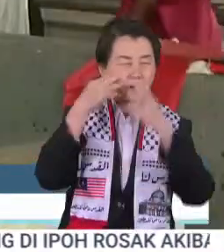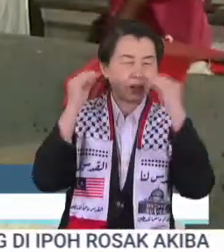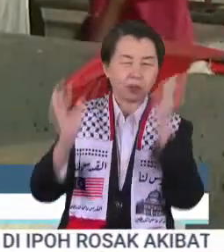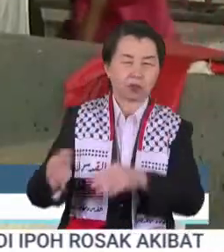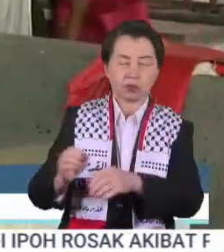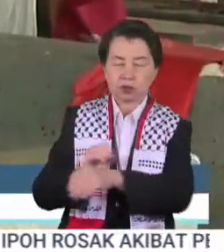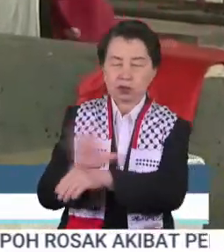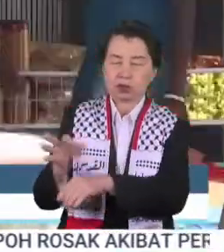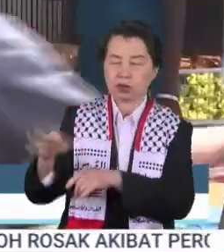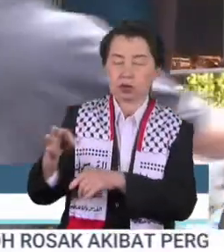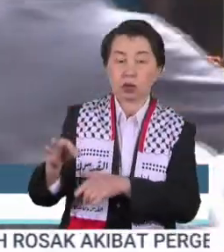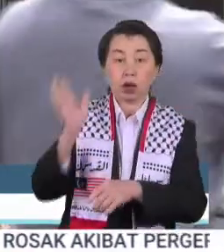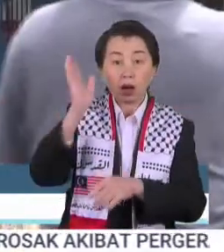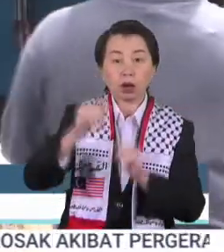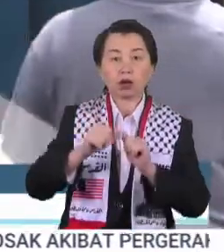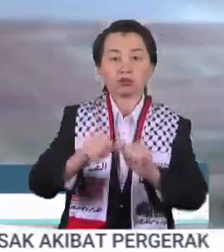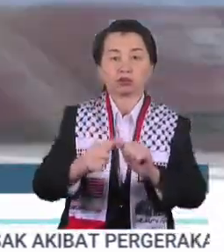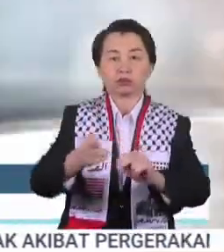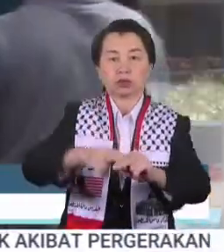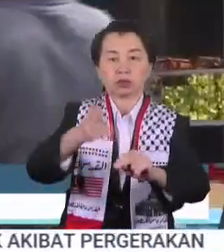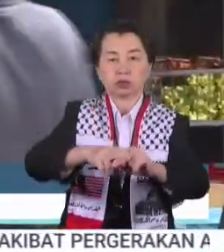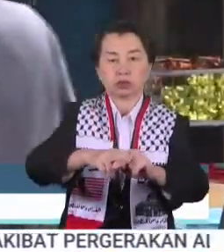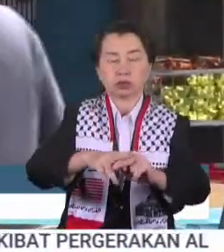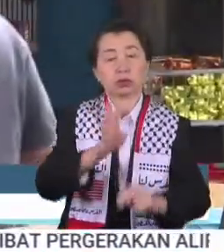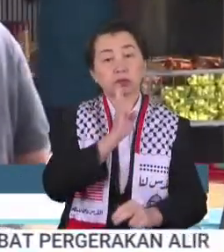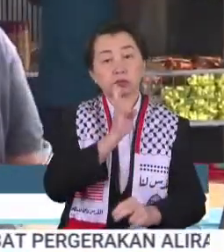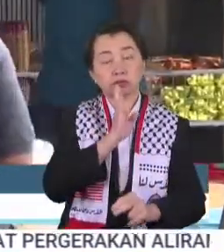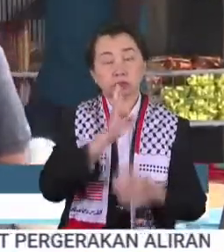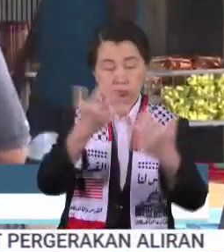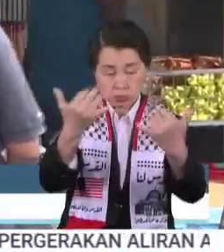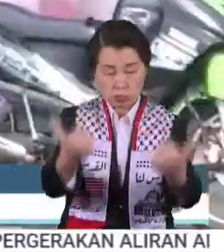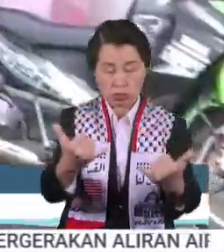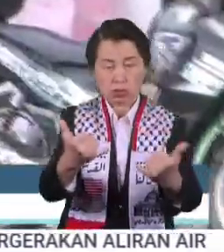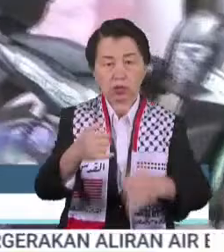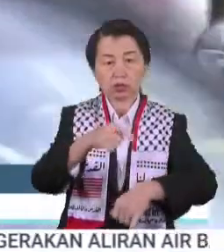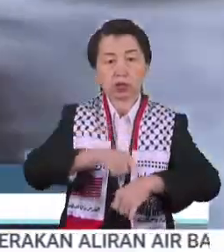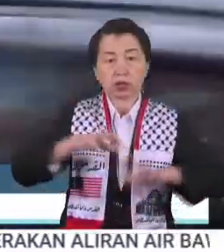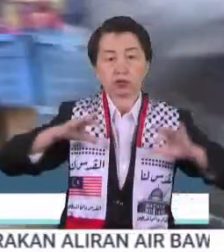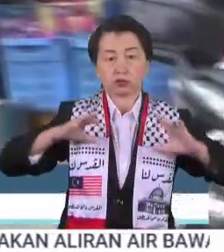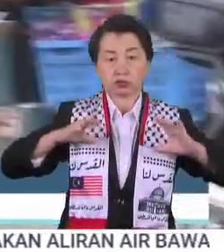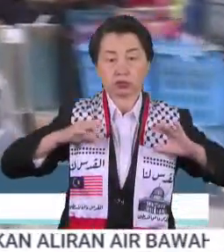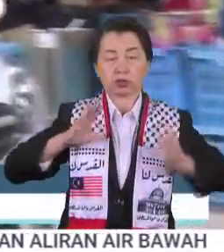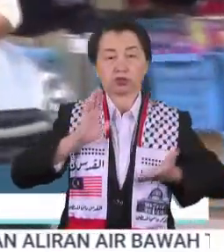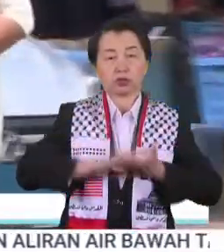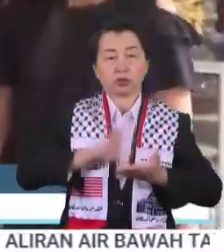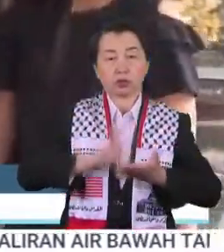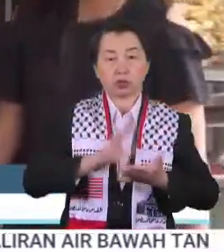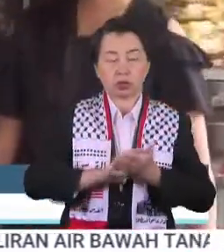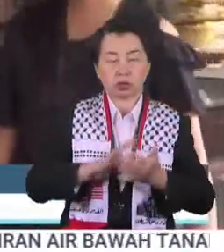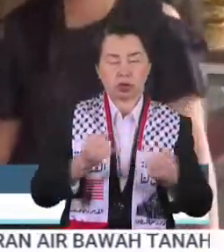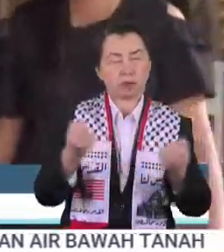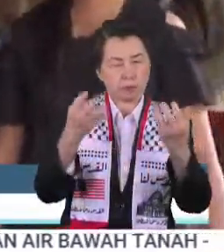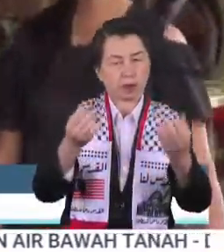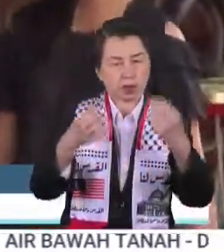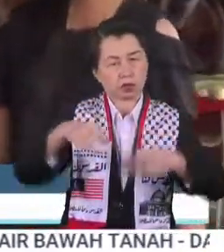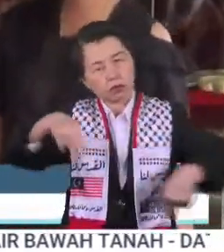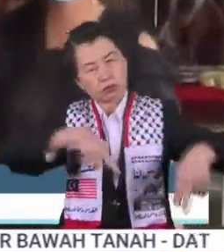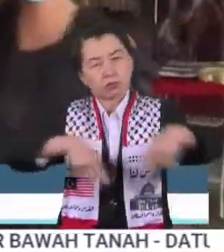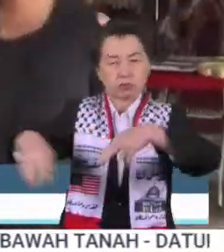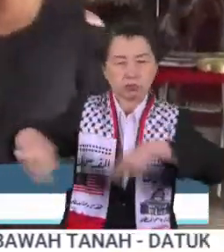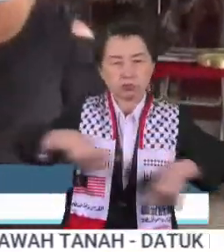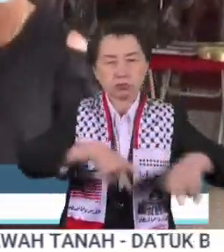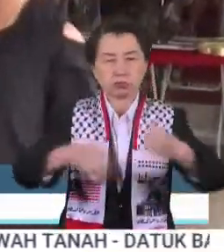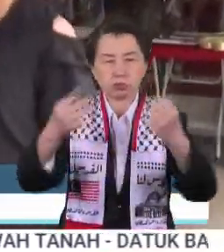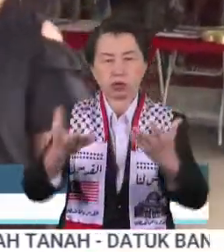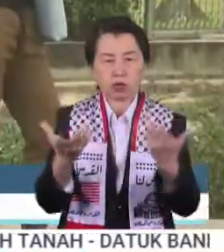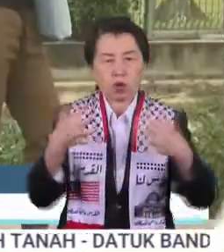kes COVID-19 akan terus meningkat. Tambahan pula ketika ini musim cuti sekolah yang menyaksikan banyak pergerakan